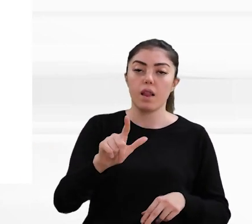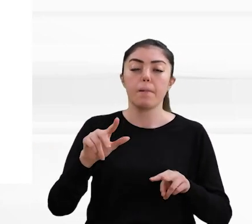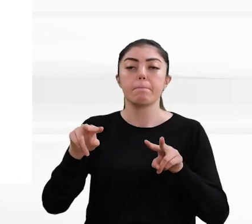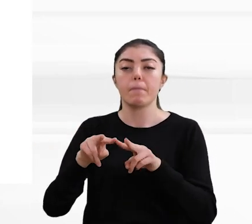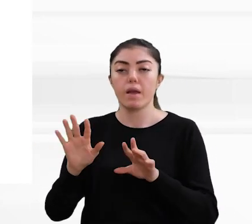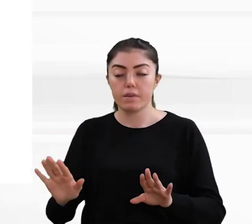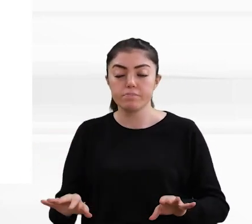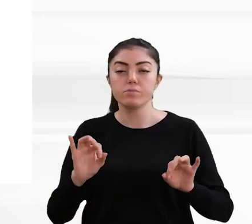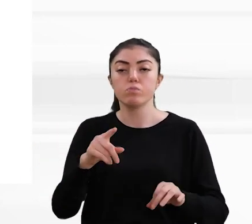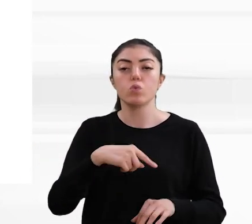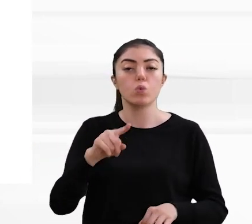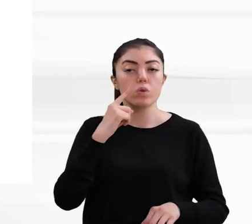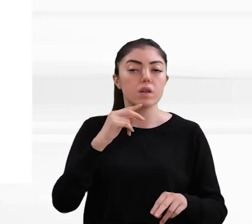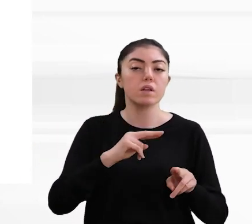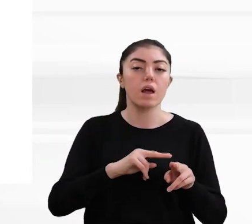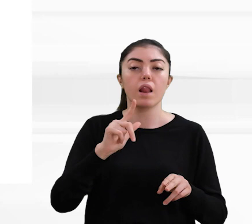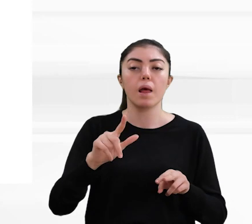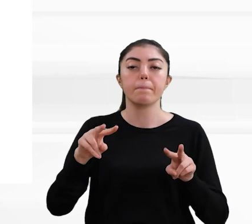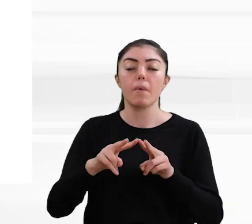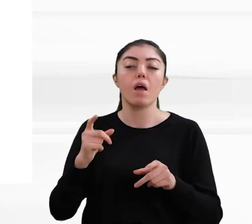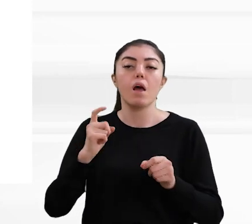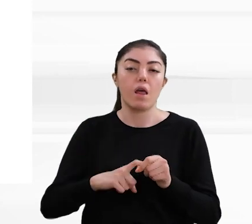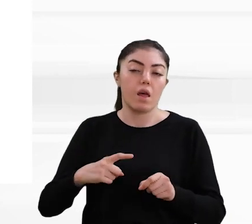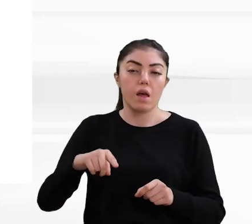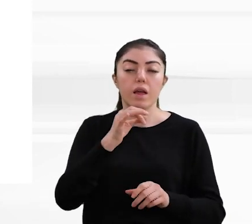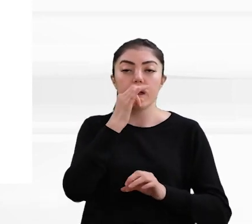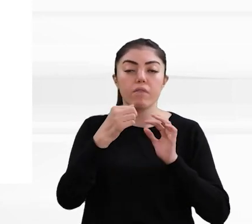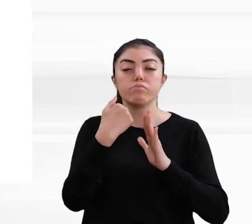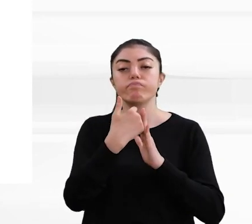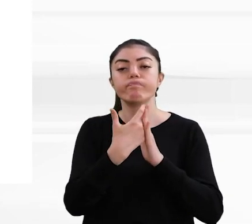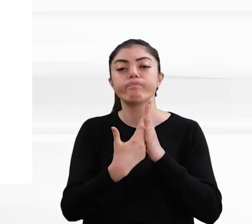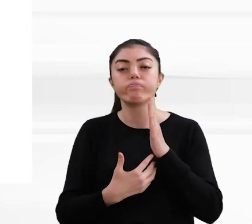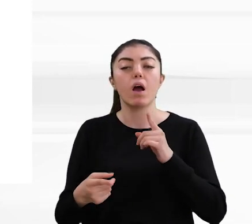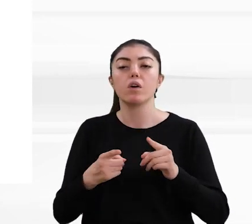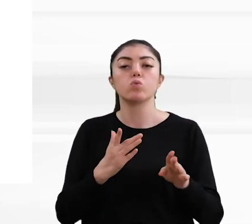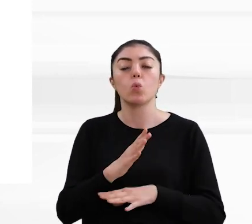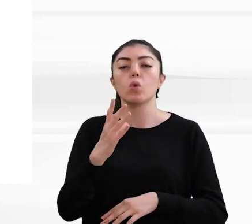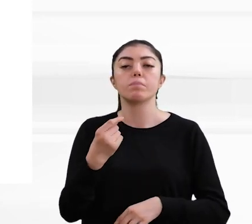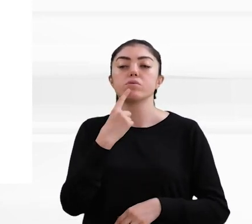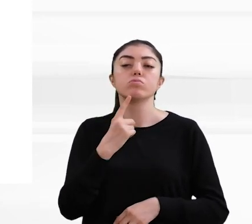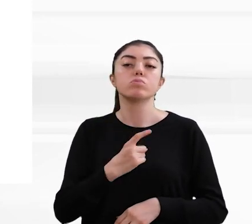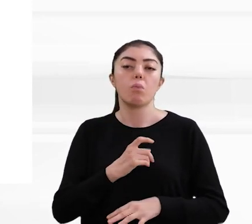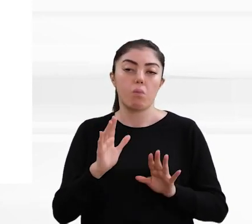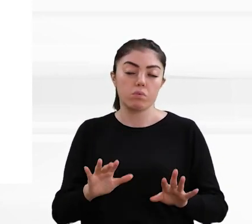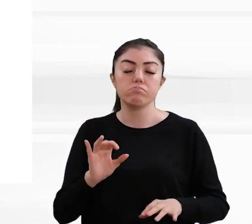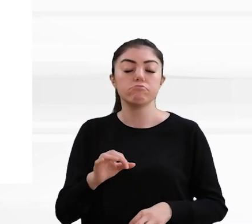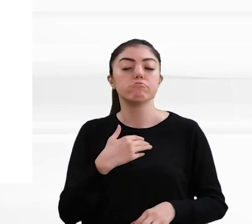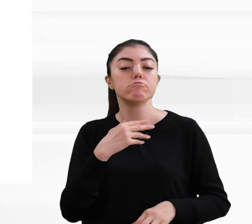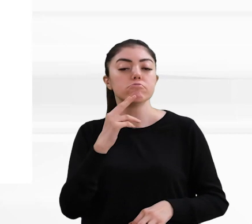LM Buna göre kalem ek operasyonları ile ilgili ifadelerden hangileri doğrudur